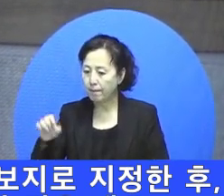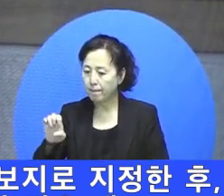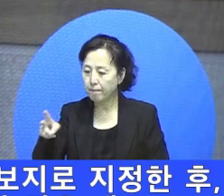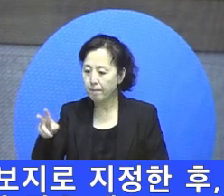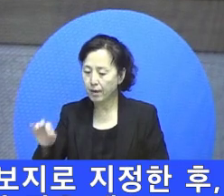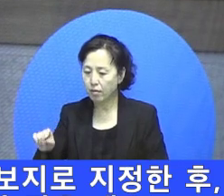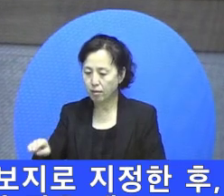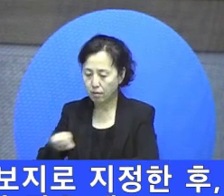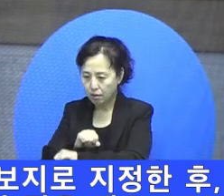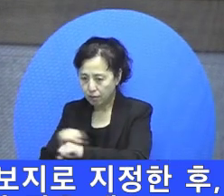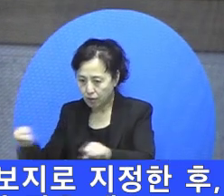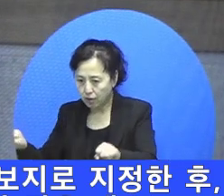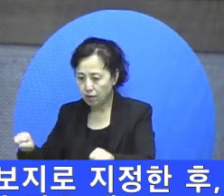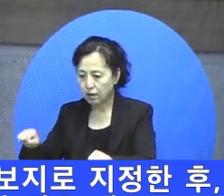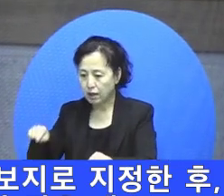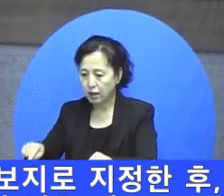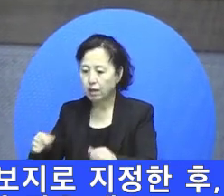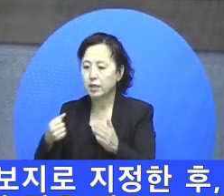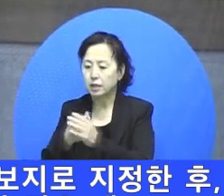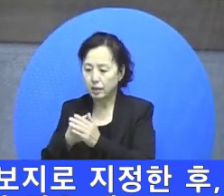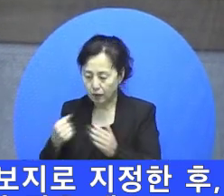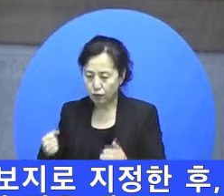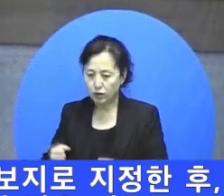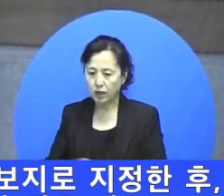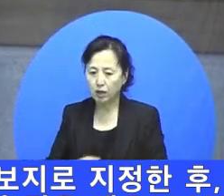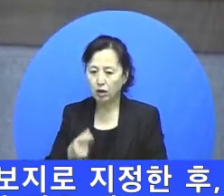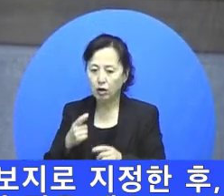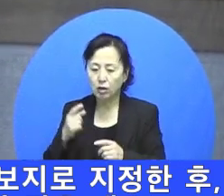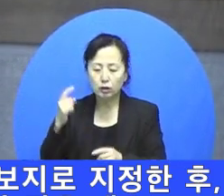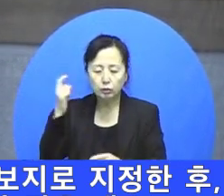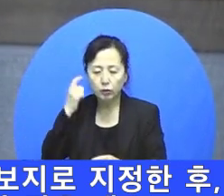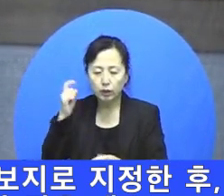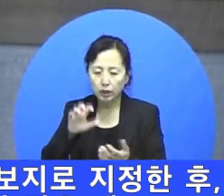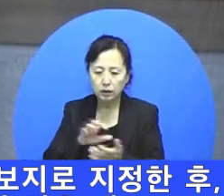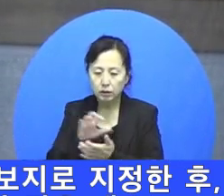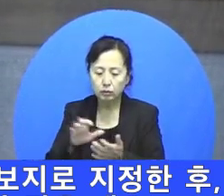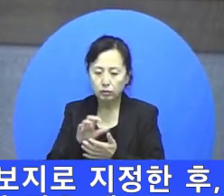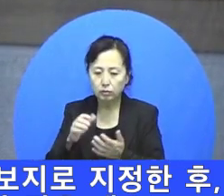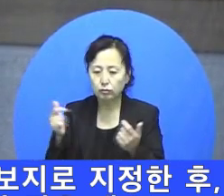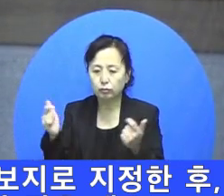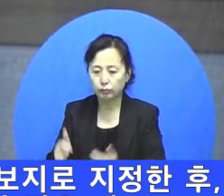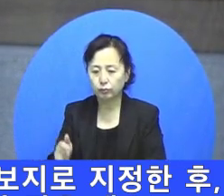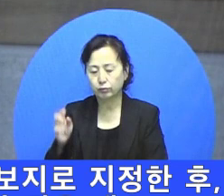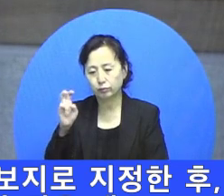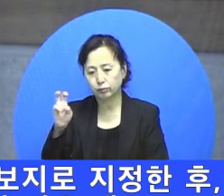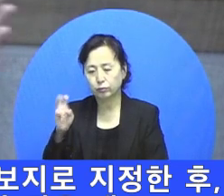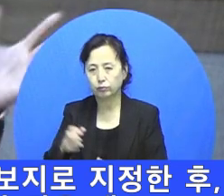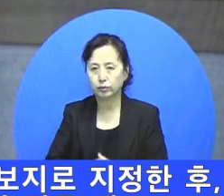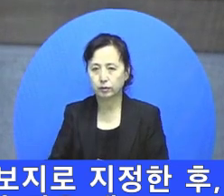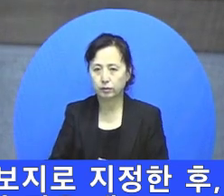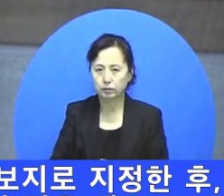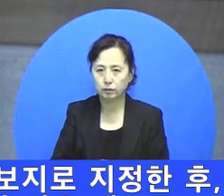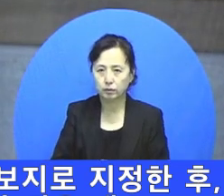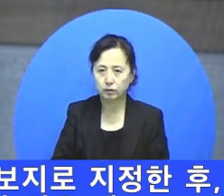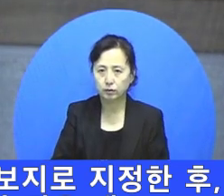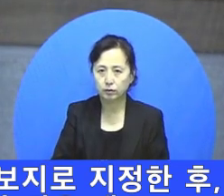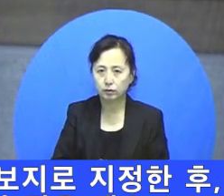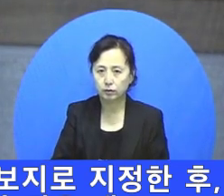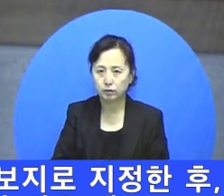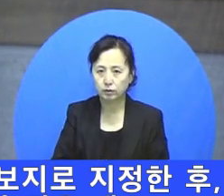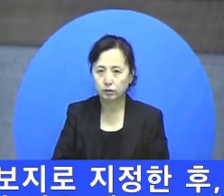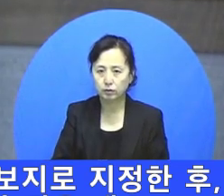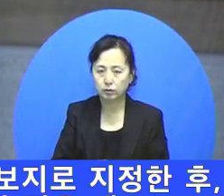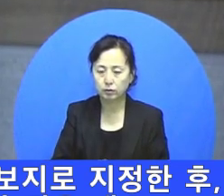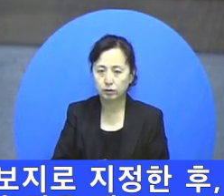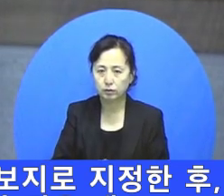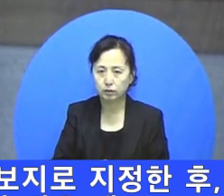가지 문제를 홍보하는 것이 주목적입니다. 그 오해의 부분을 홍보하는 것이 그냥 일방적인